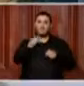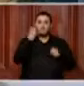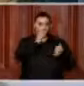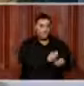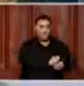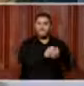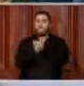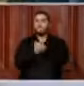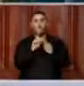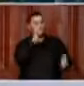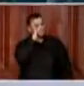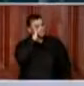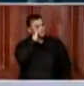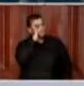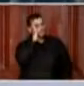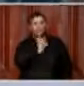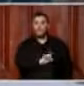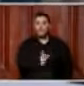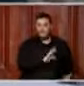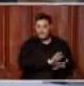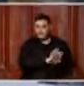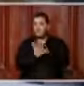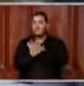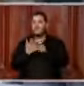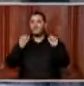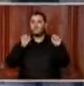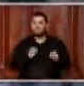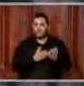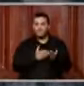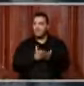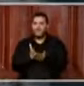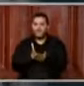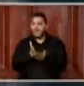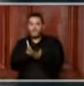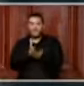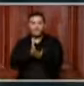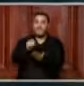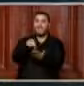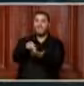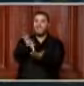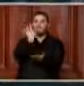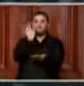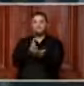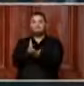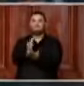تغيير مساره في الاتجاه الذي يريد.